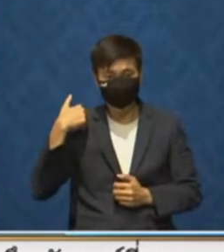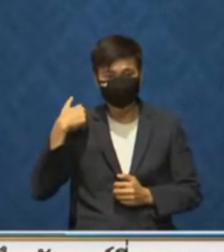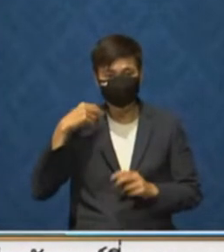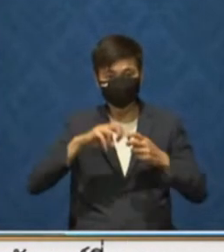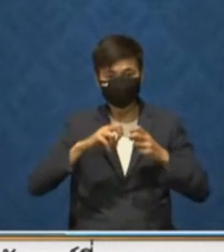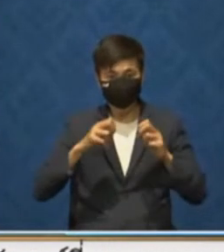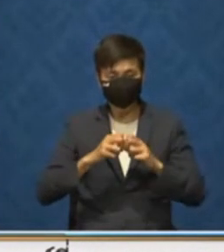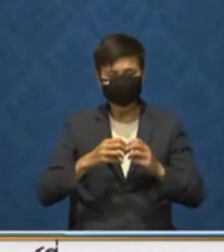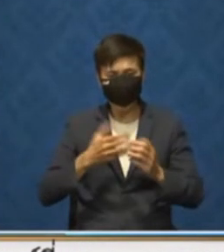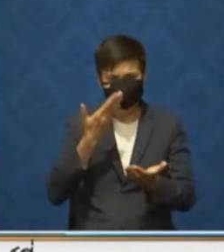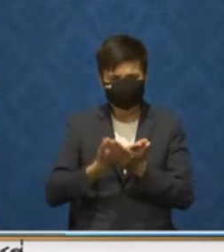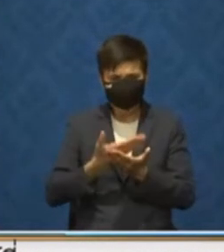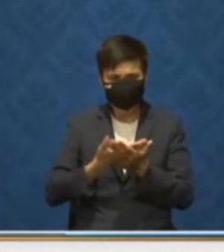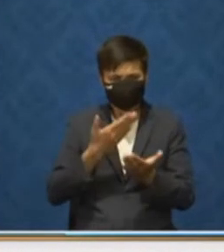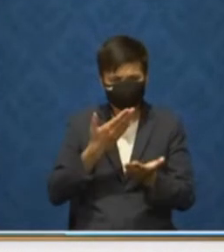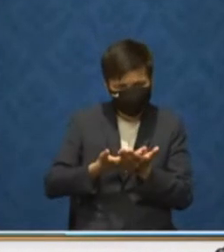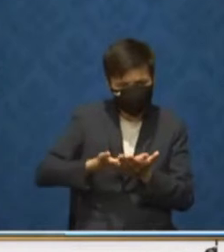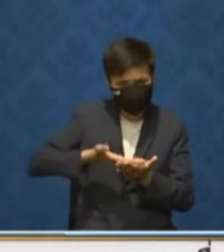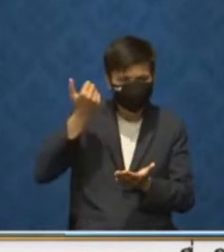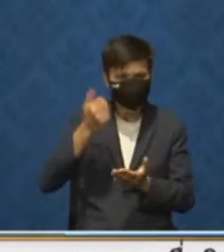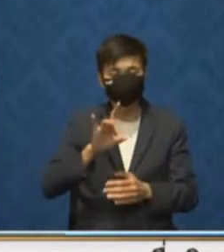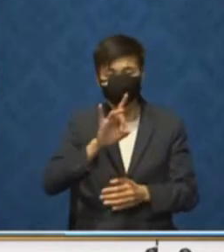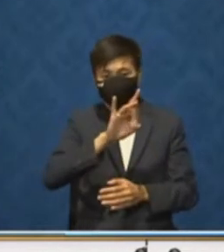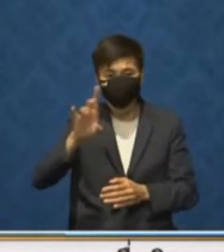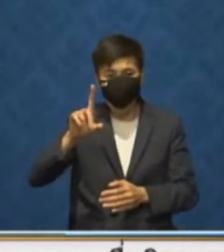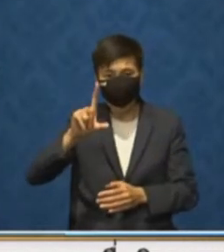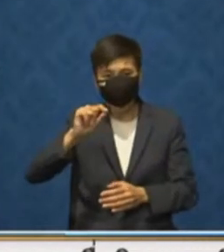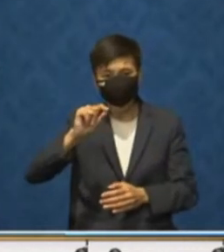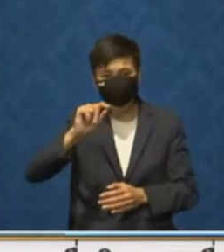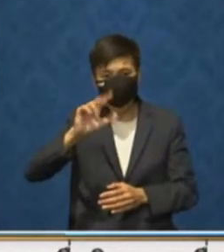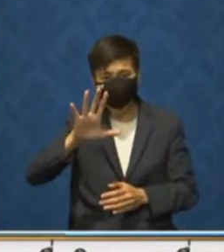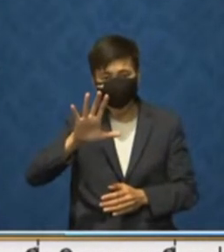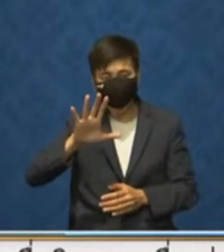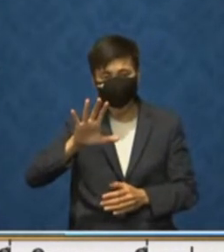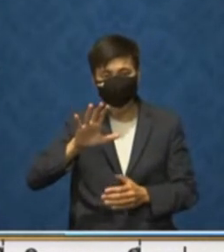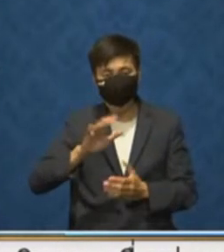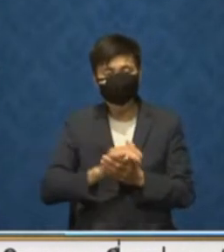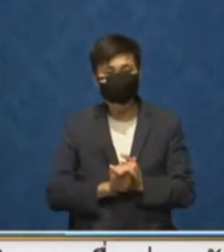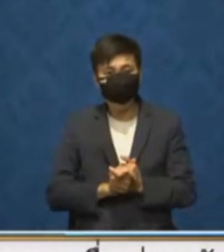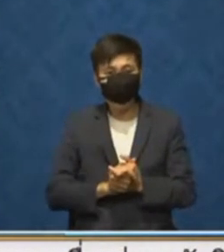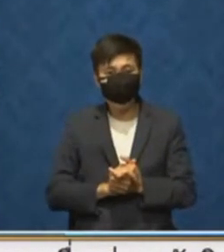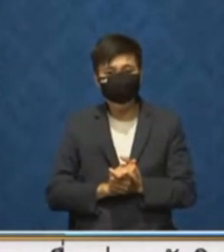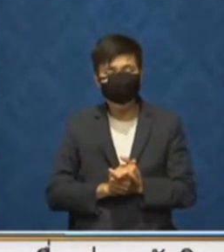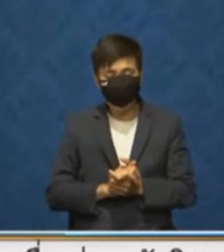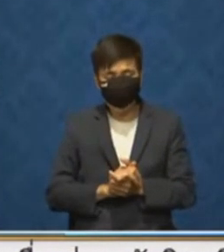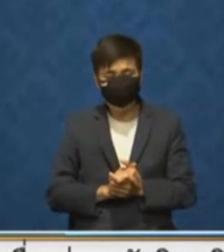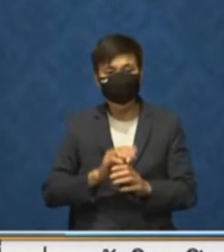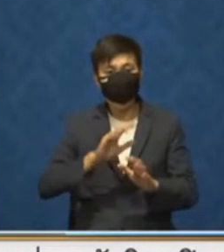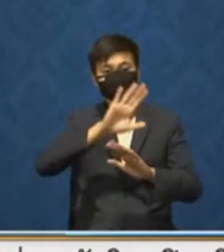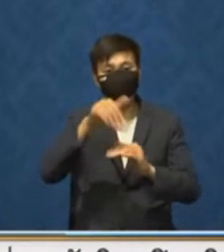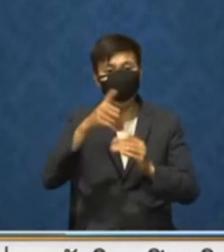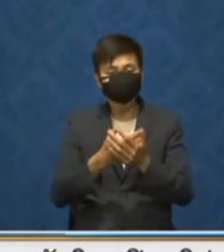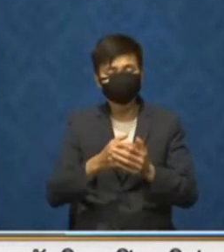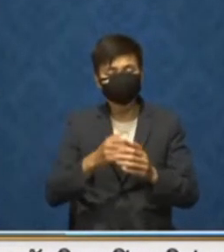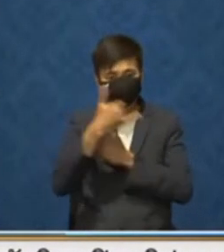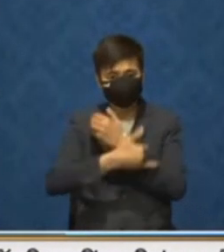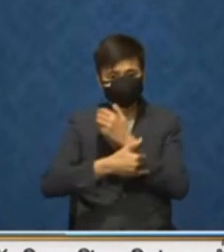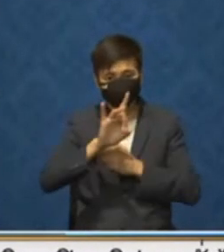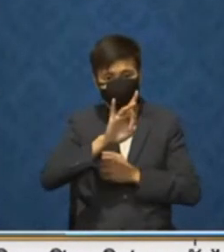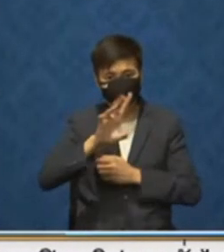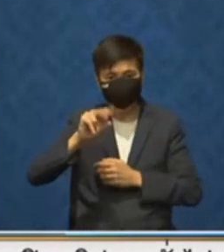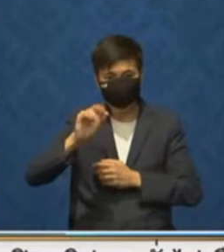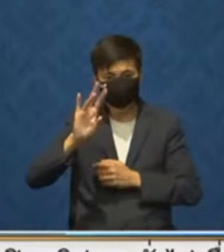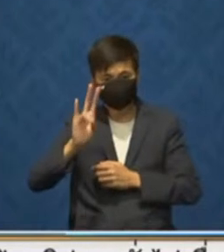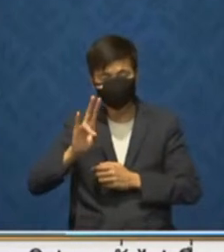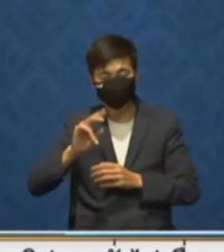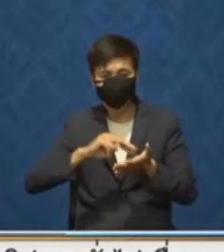อยู่ในลำดับที่ร้อย 25จากร้อย 37ประเทศของโลกแปลว่าอะไรครับ